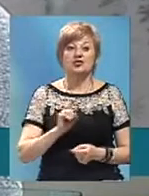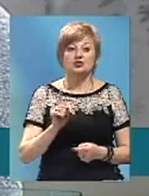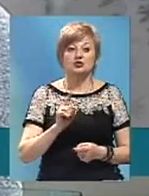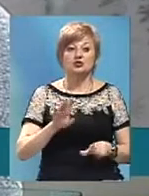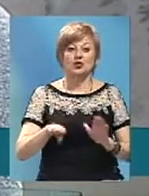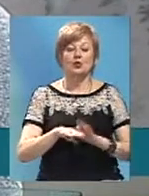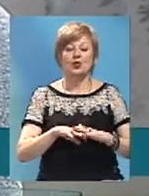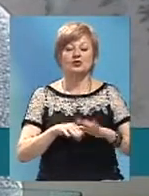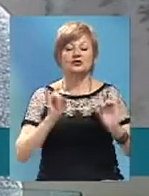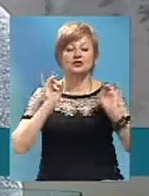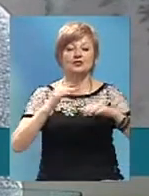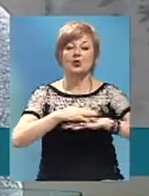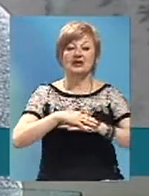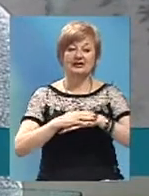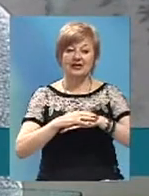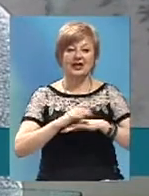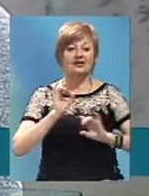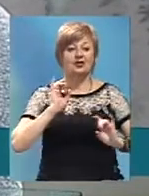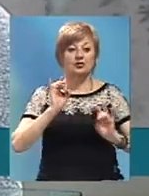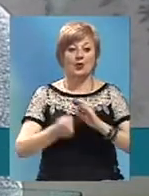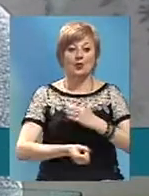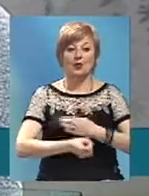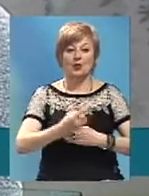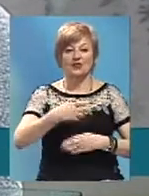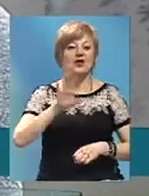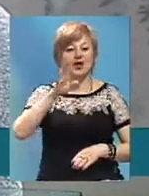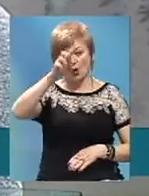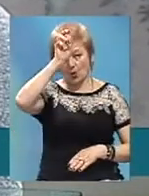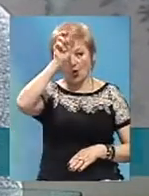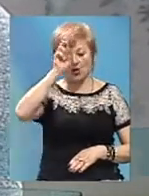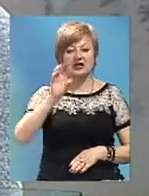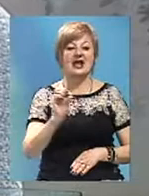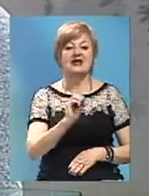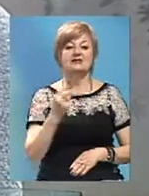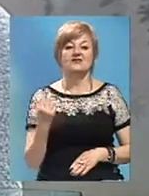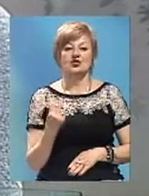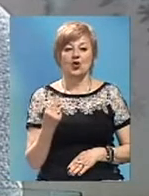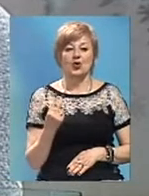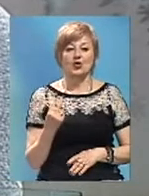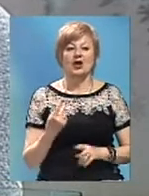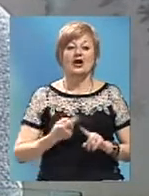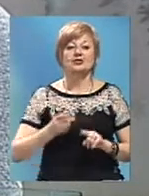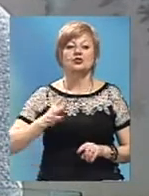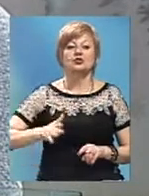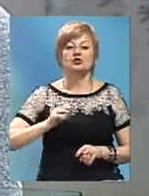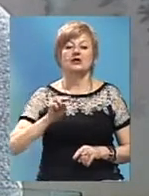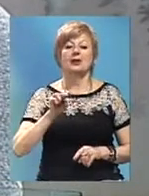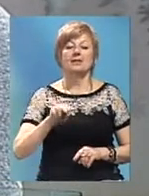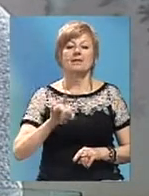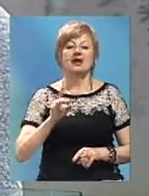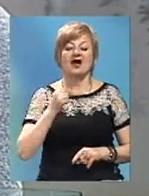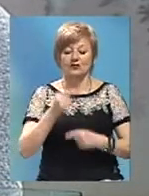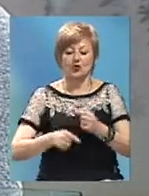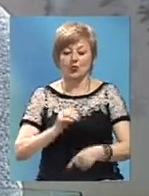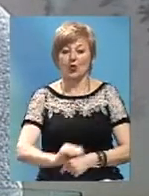звуки танго на нашому екрані спочатку з'явилася королева Єлизавета ІІ, яка чекає правнуків, а